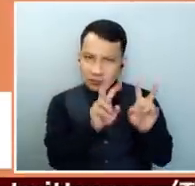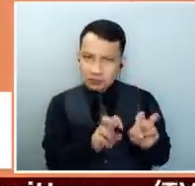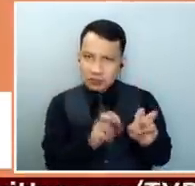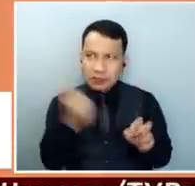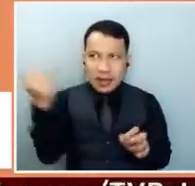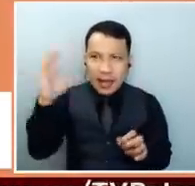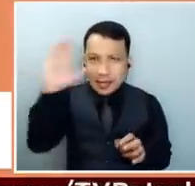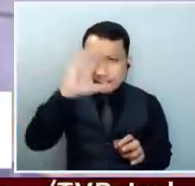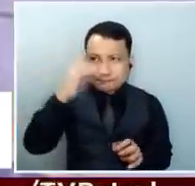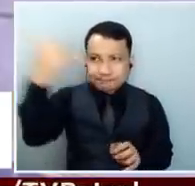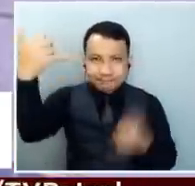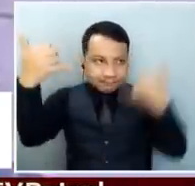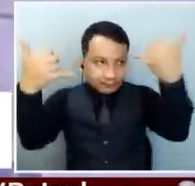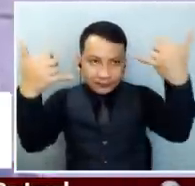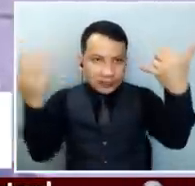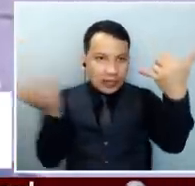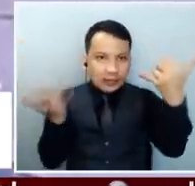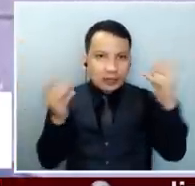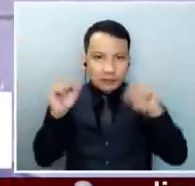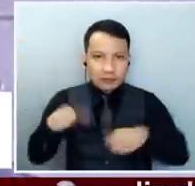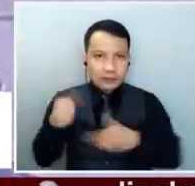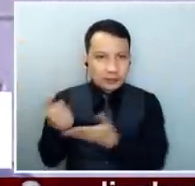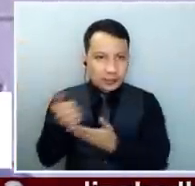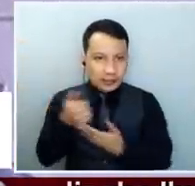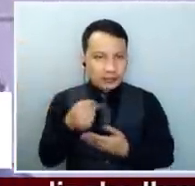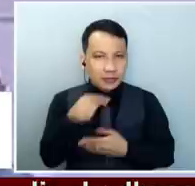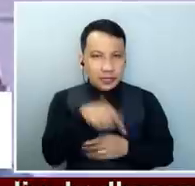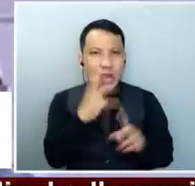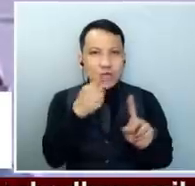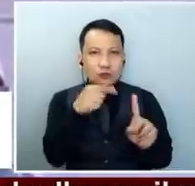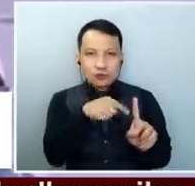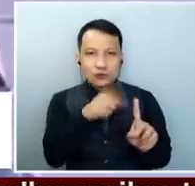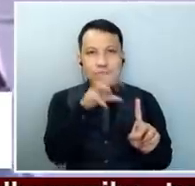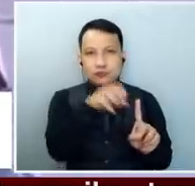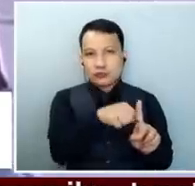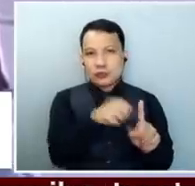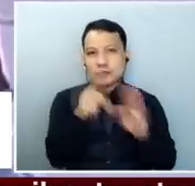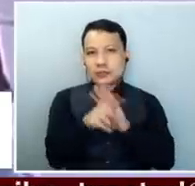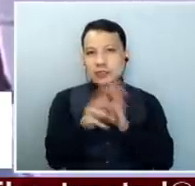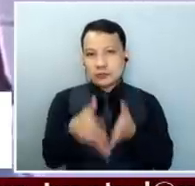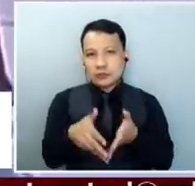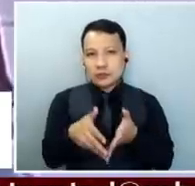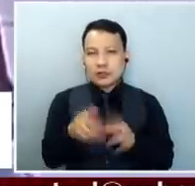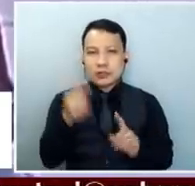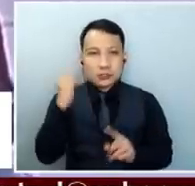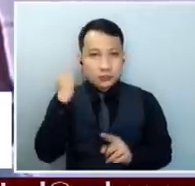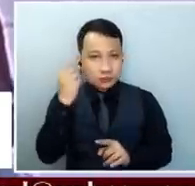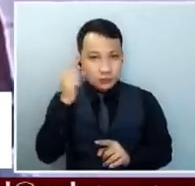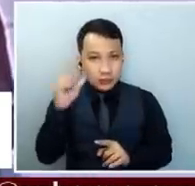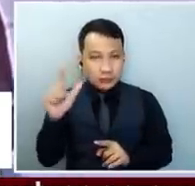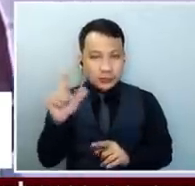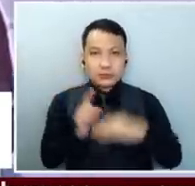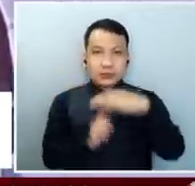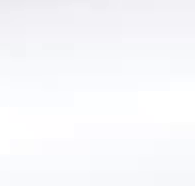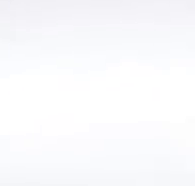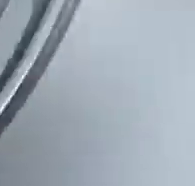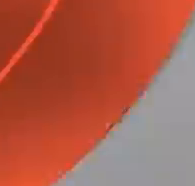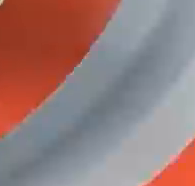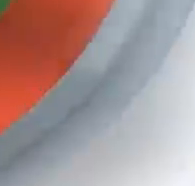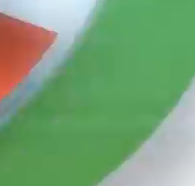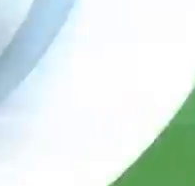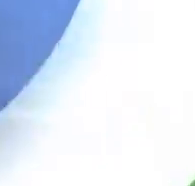CCTV ang MPD na makatutulong sa pagtukoy sa mga suspect. Jerome Lantin, ABS-CBN News.